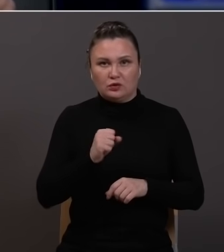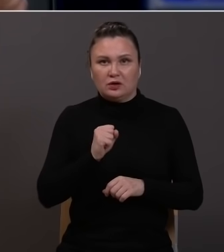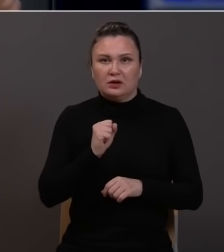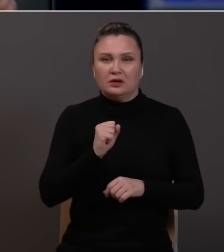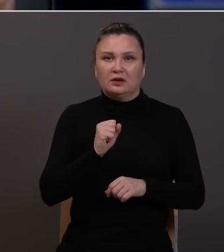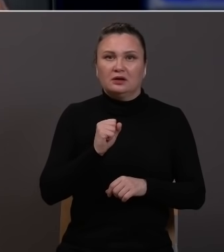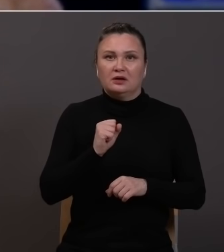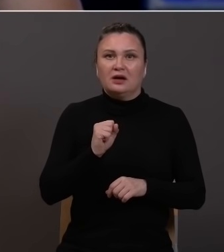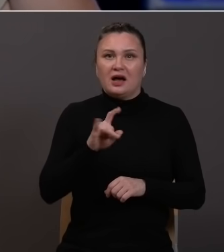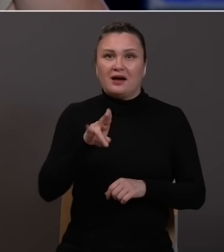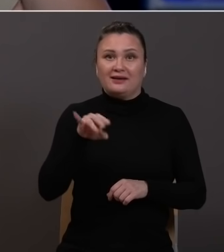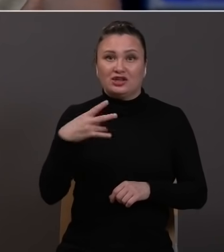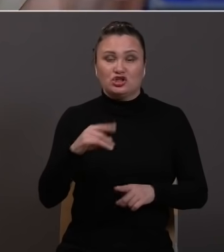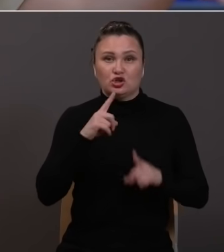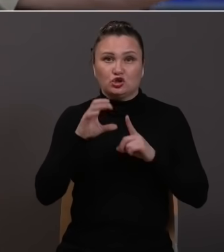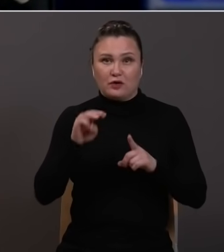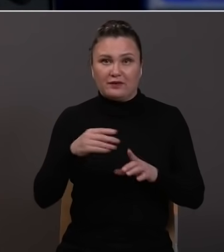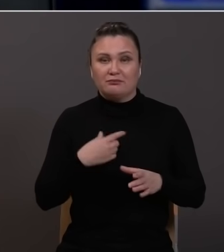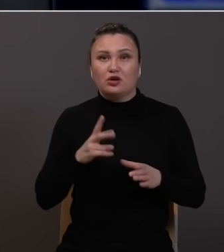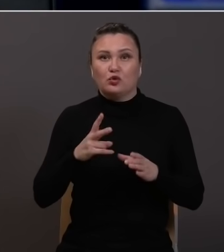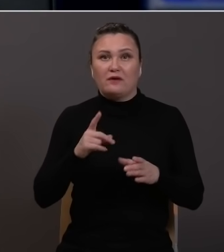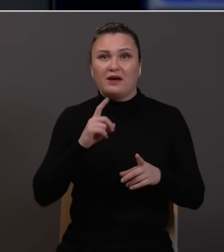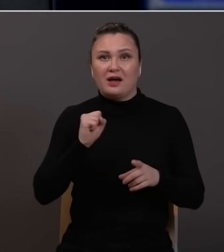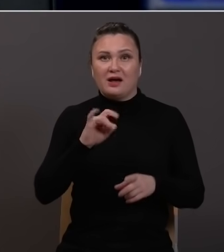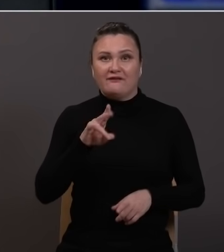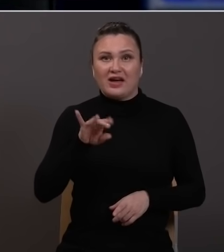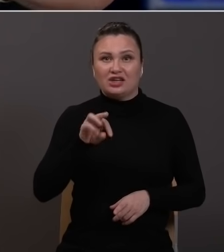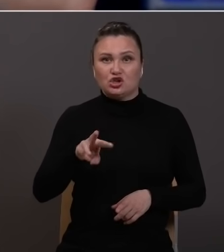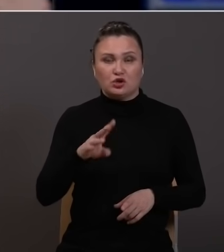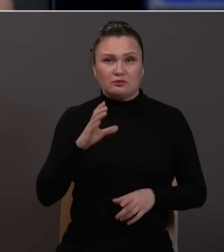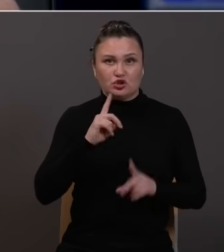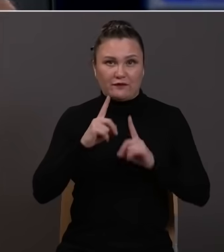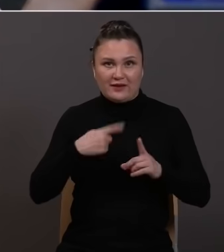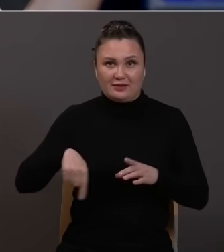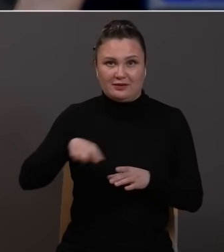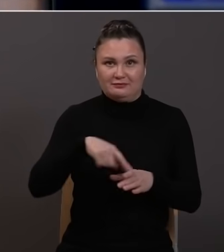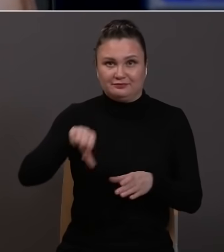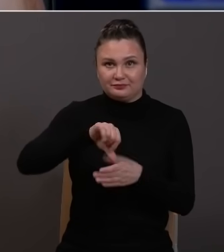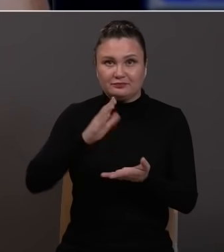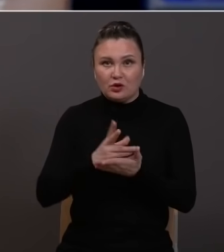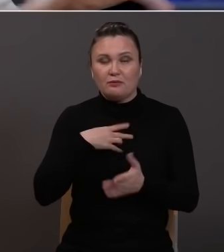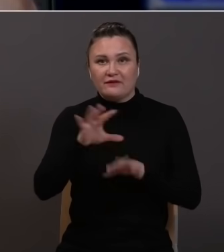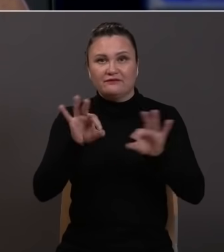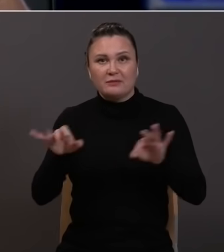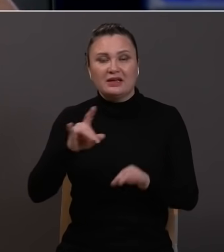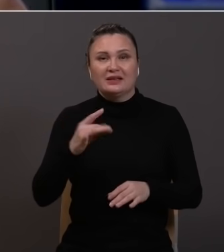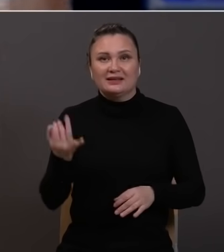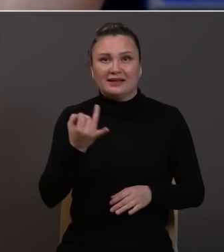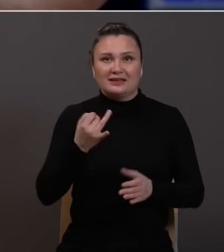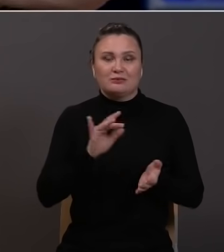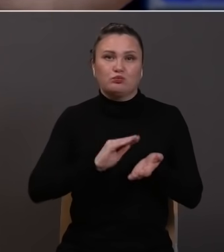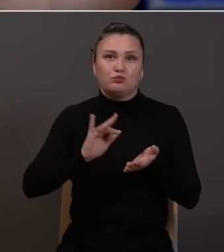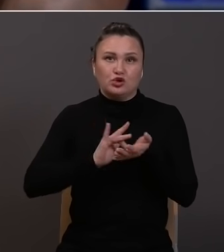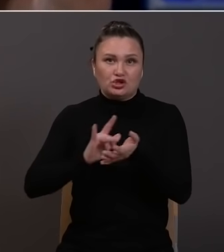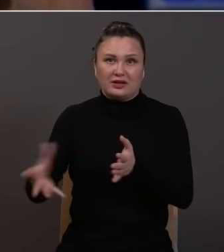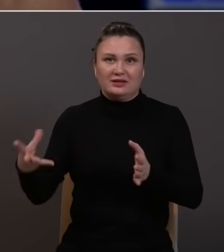совете ближайшие 2 года, поэтому мы взяли стран-участников Арктического совета, выбрали из них невероятно интересных путешественников, блогеров, и